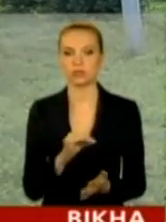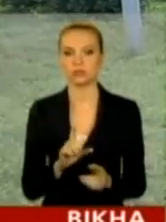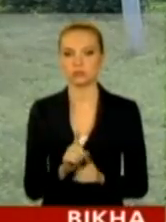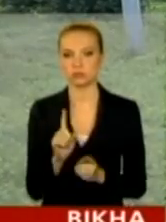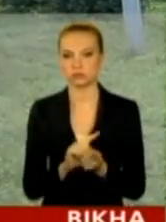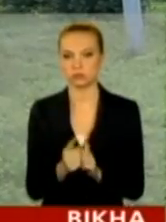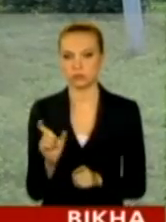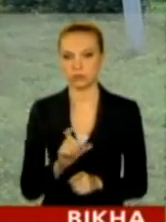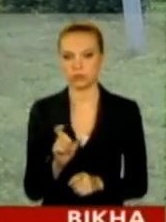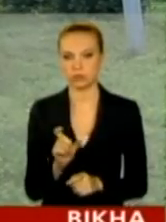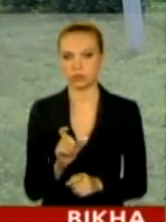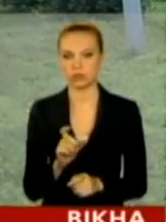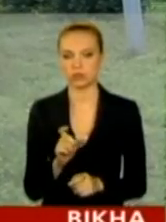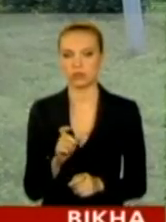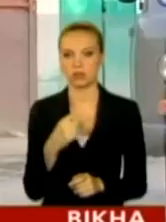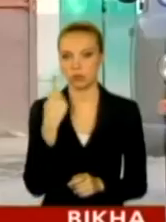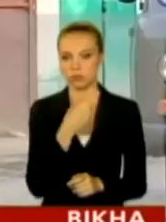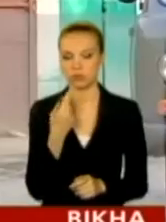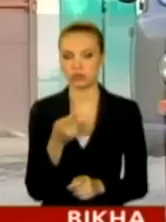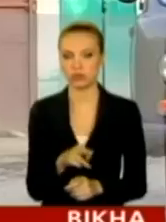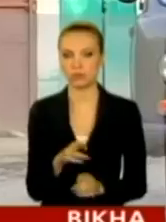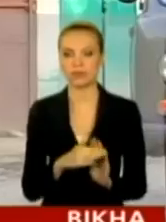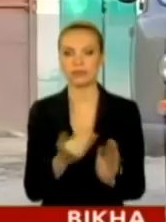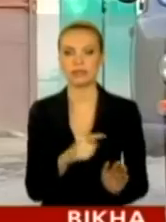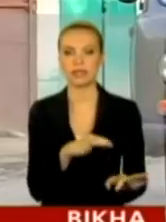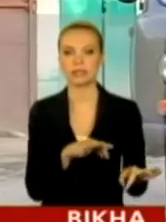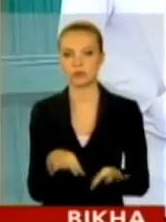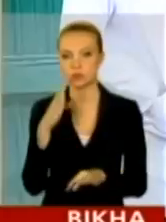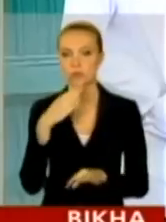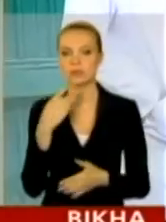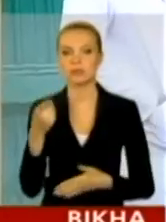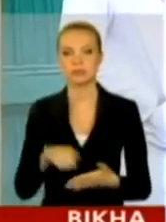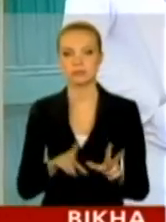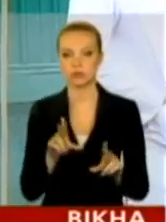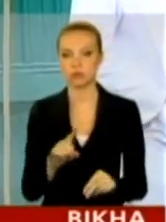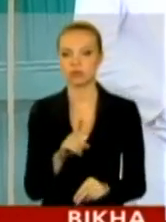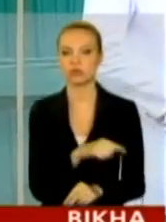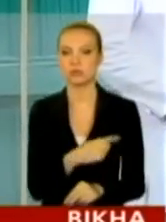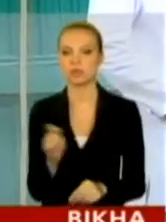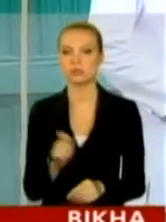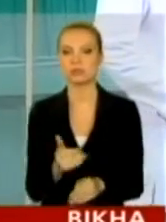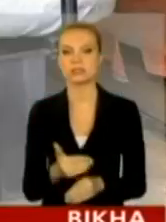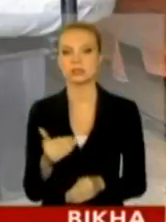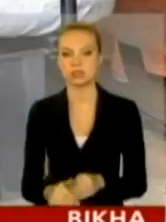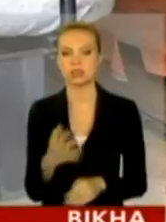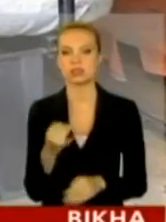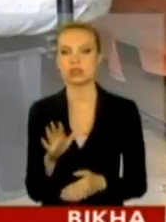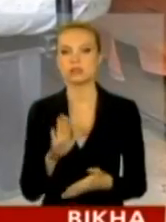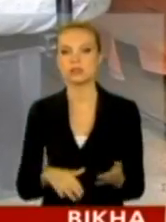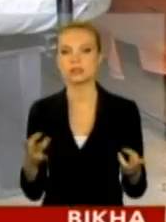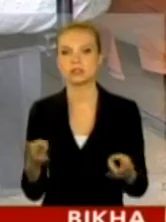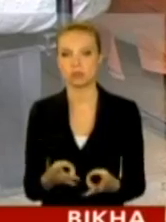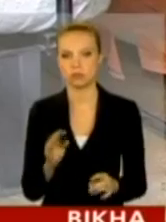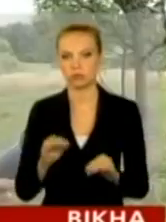посиніння цілого обличчя. Викликали швидку. Батьки переконують, медики приїхали із запізненням та ще й без